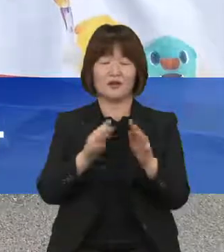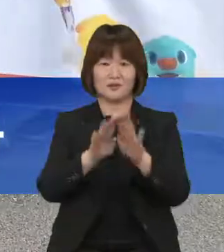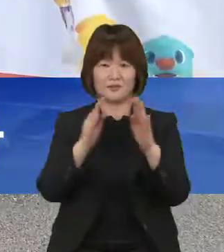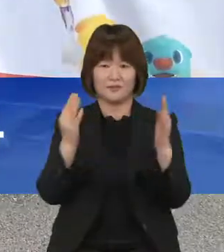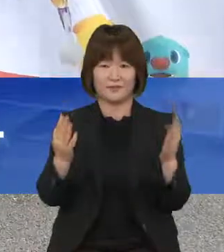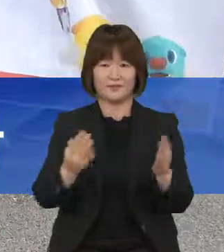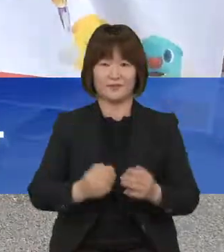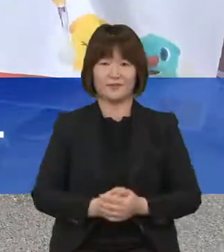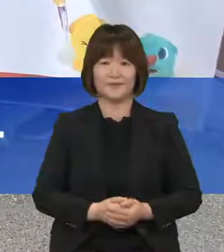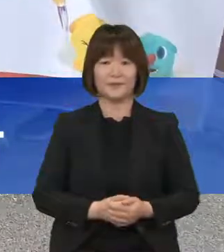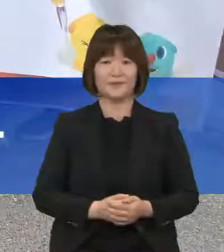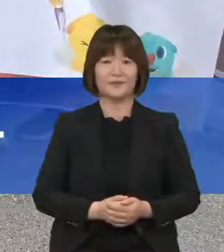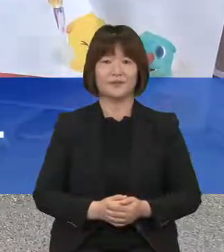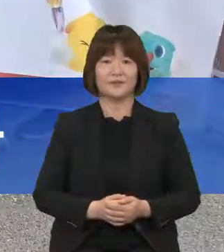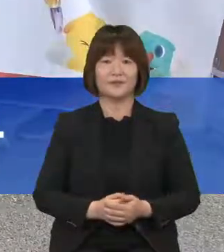등에서 펼쳐집니다